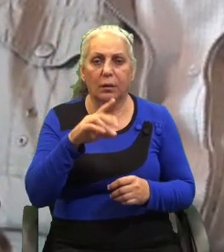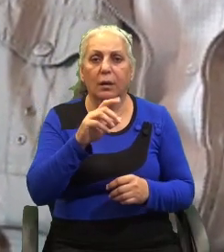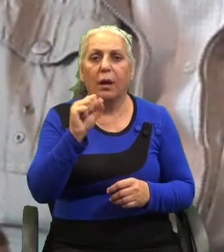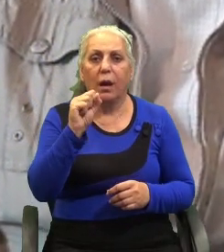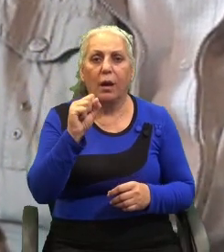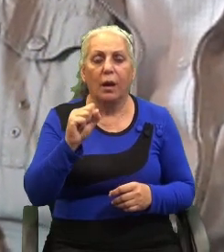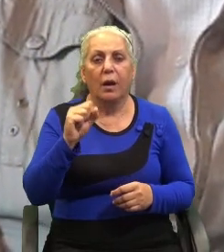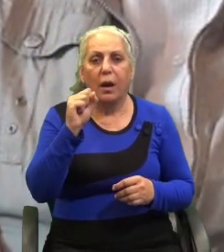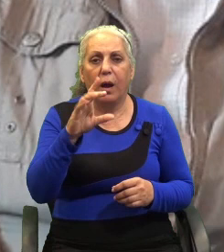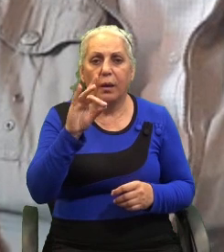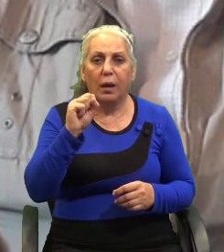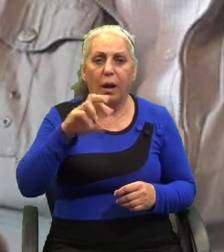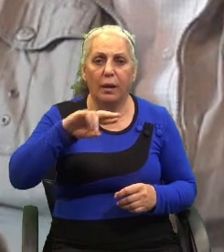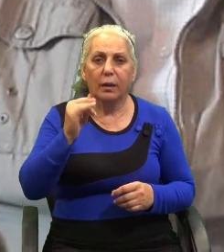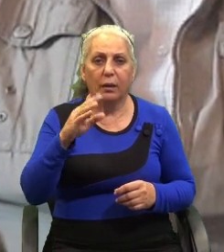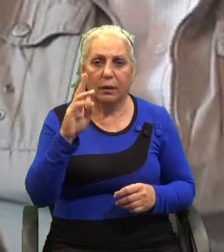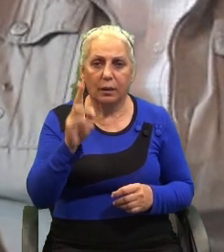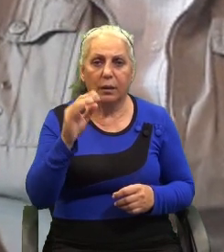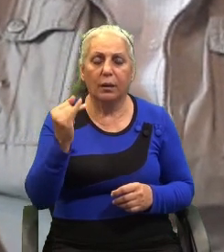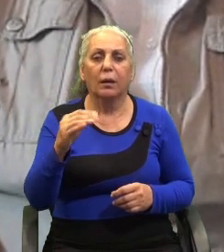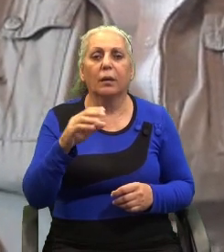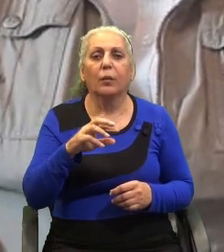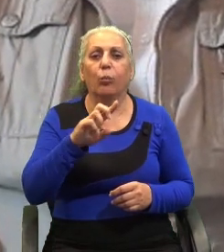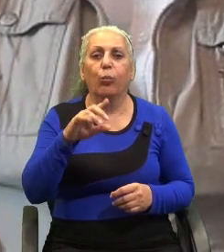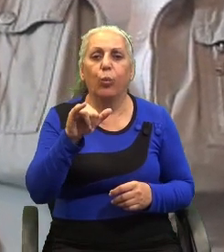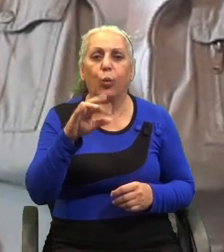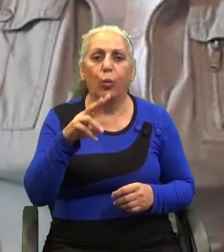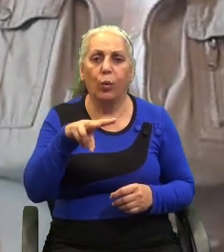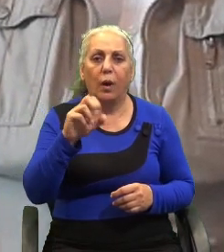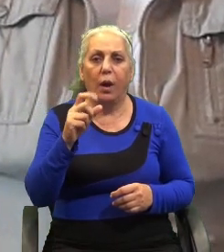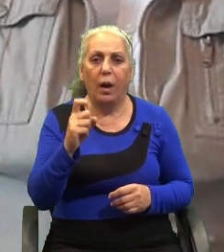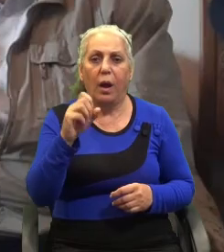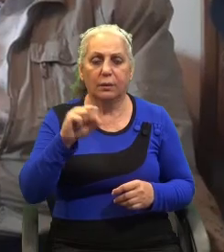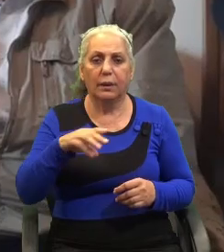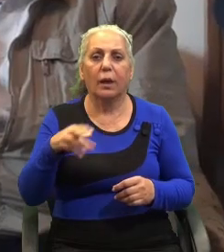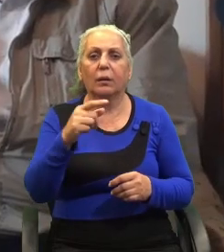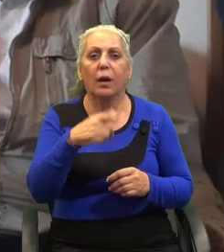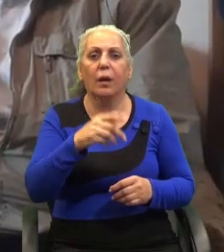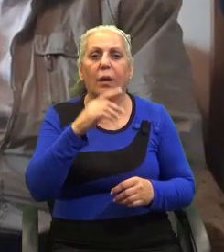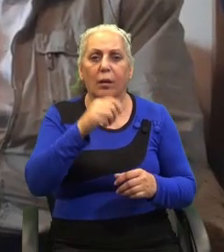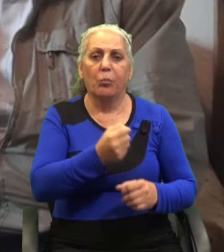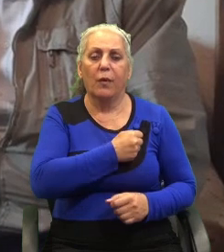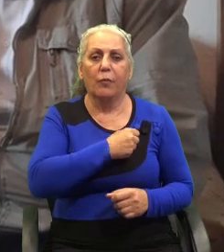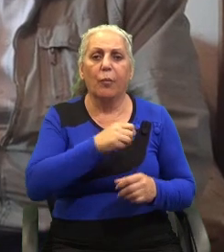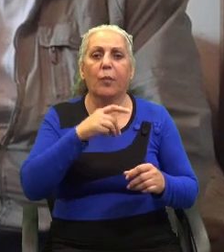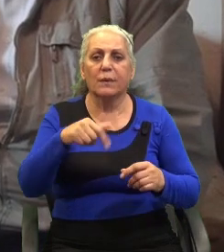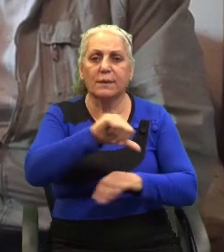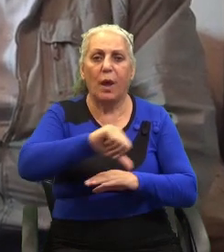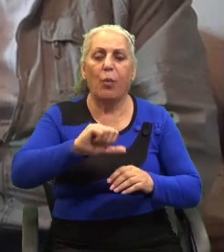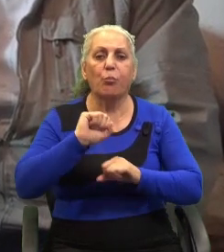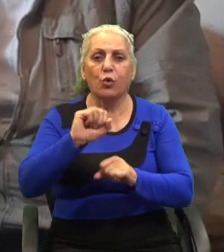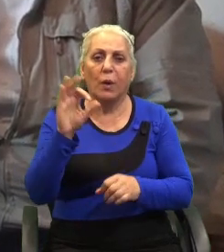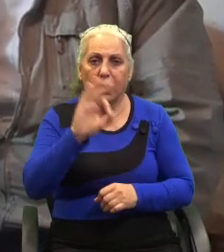բնակարանում տեսակցել ընտանիքի անդամներին։ Հայրենիքի սահմանները պաշտպանելիս ցուցաբերած խիզախության և անձնվիրության համար